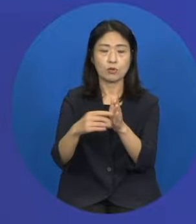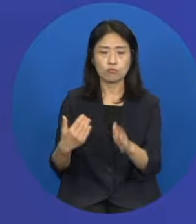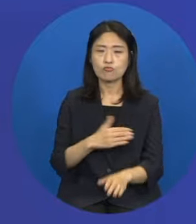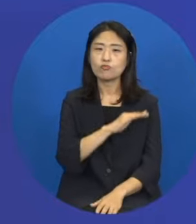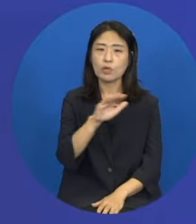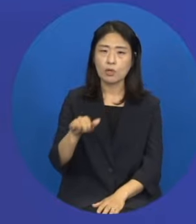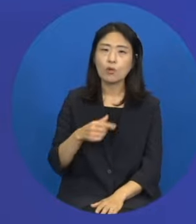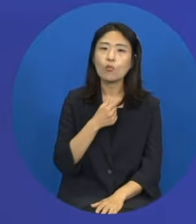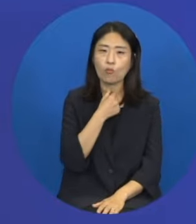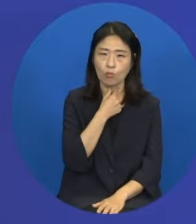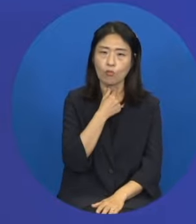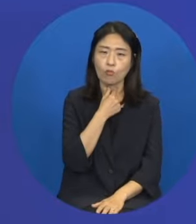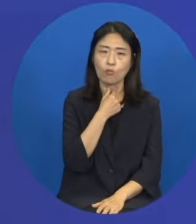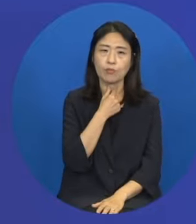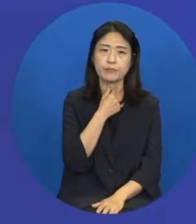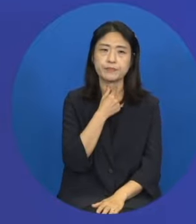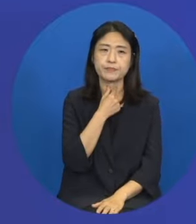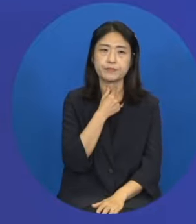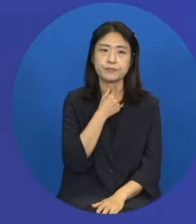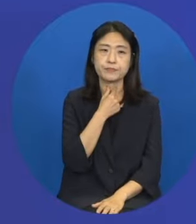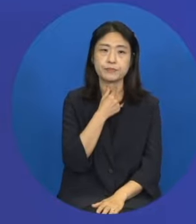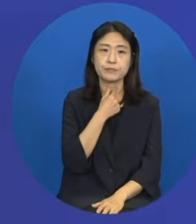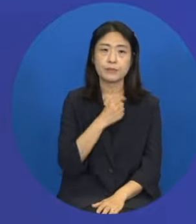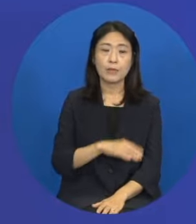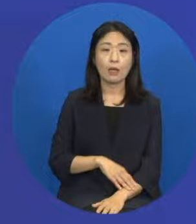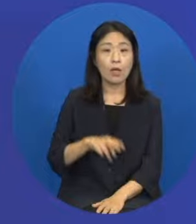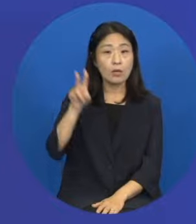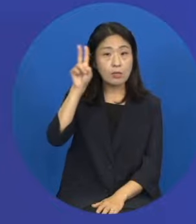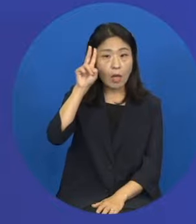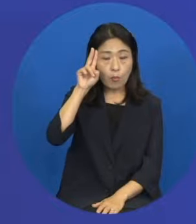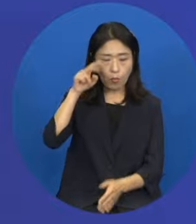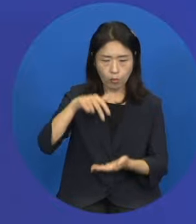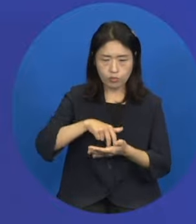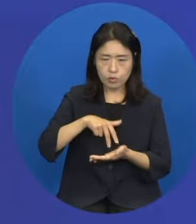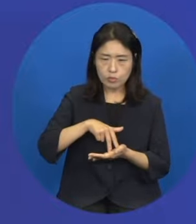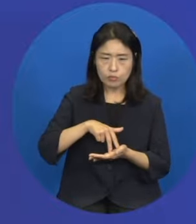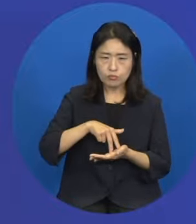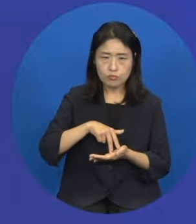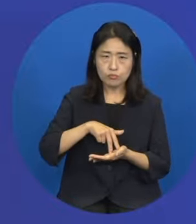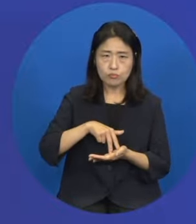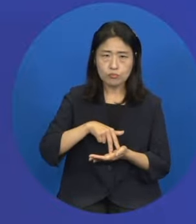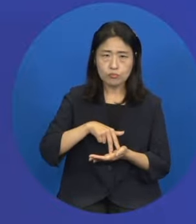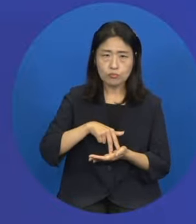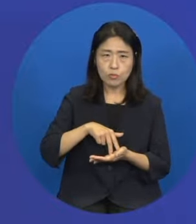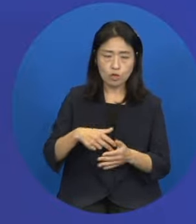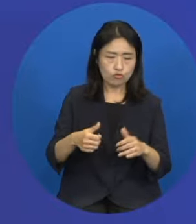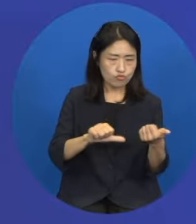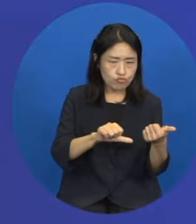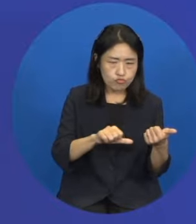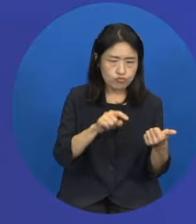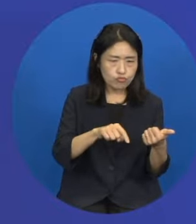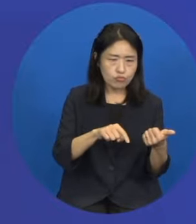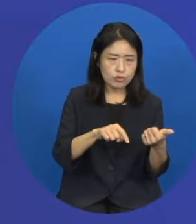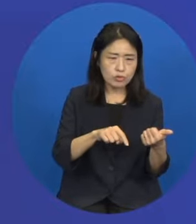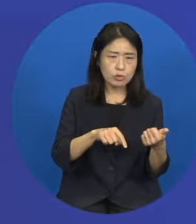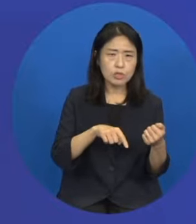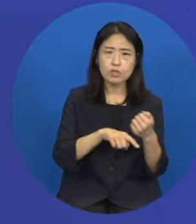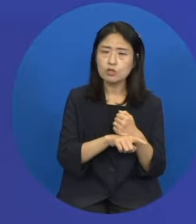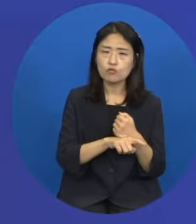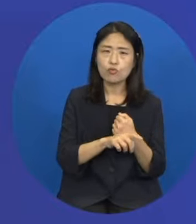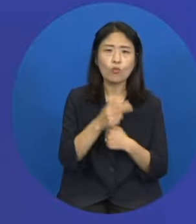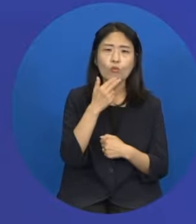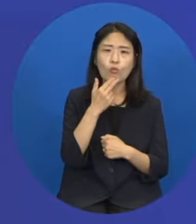것이죠. 그러니까 야고보가 아무런 죽을 이유가 없이 죽은 것은 공의로운 일이 아닙니다. 이건